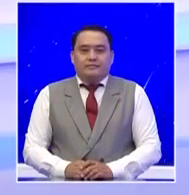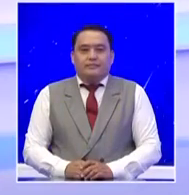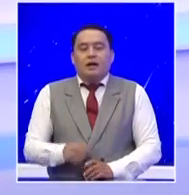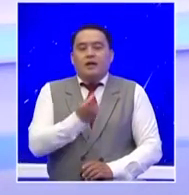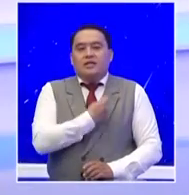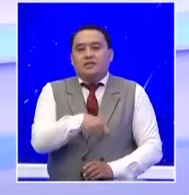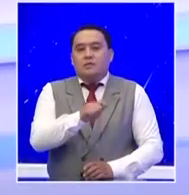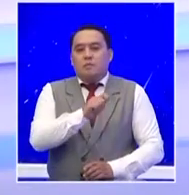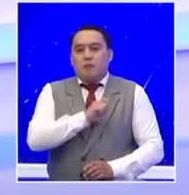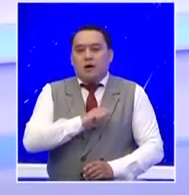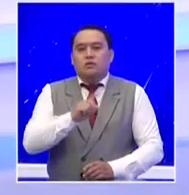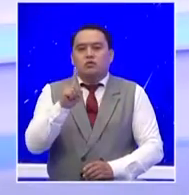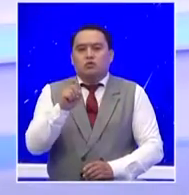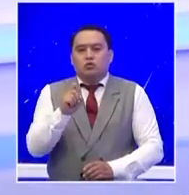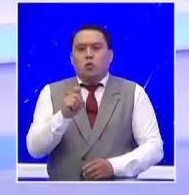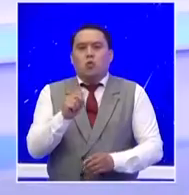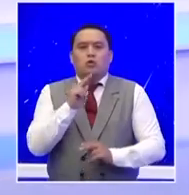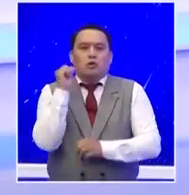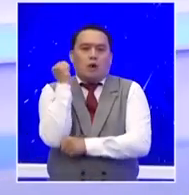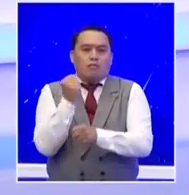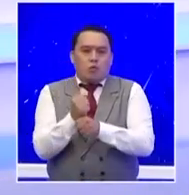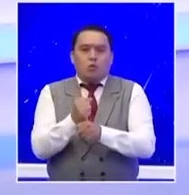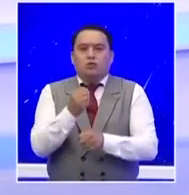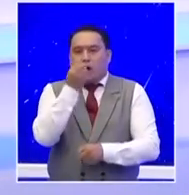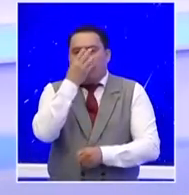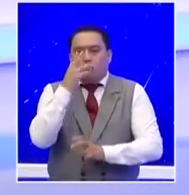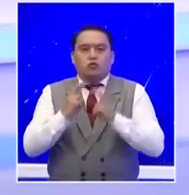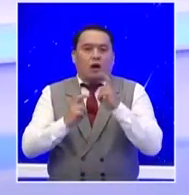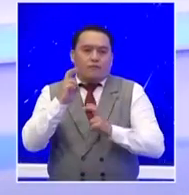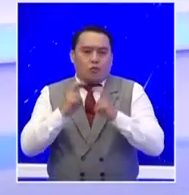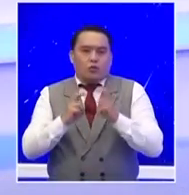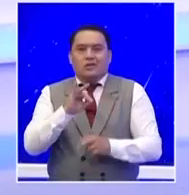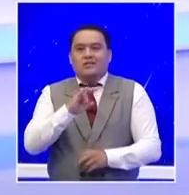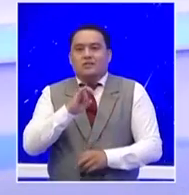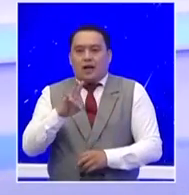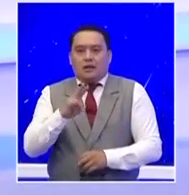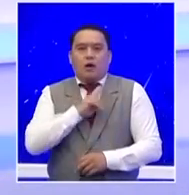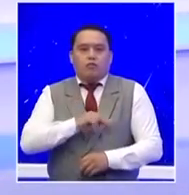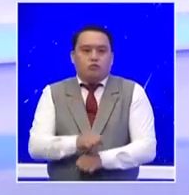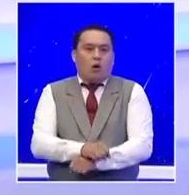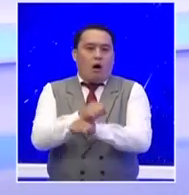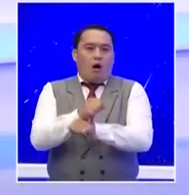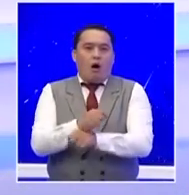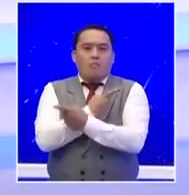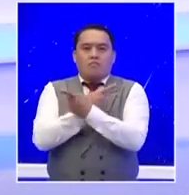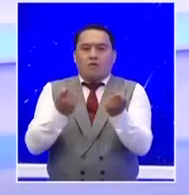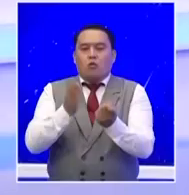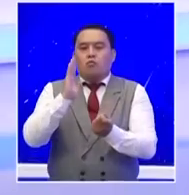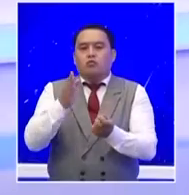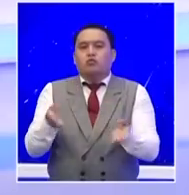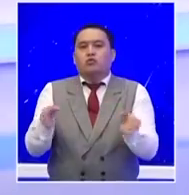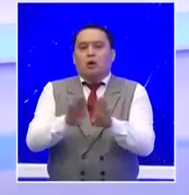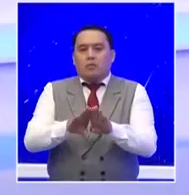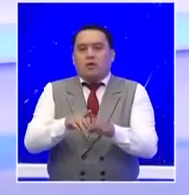В Барселоне сотни рабочих японского автомобильного завода Nissan устроили акцию протеста, когда было объявлено о его предстоящем закрытии.